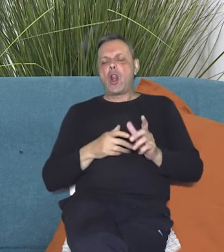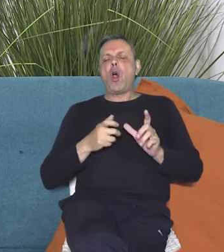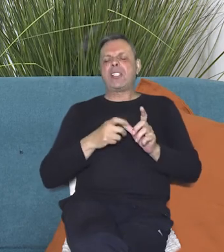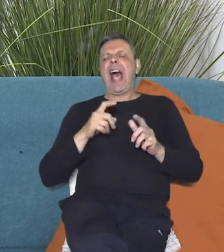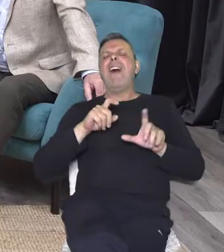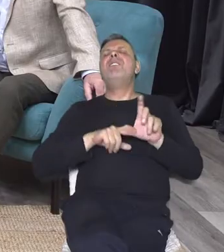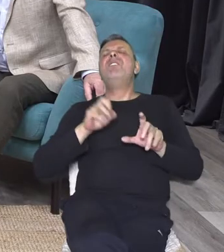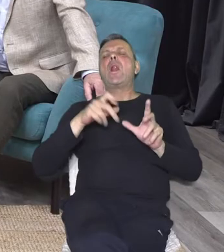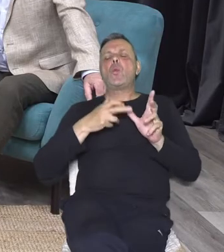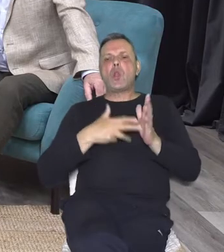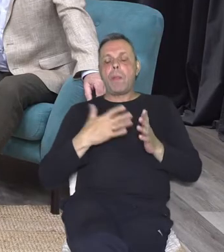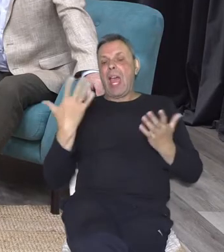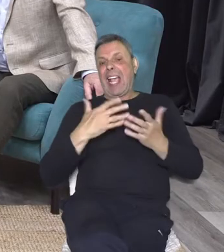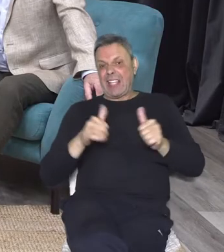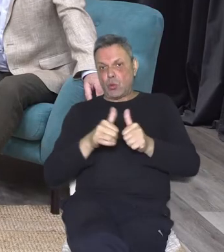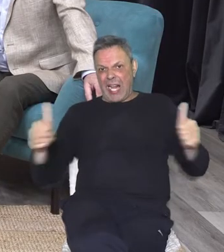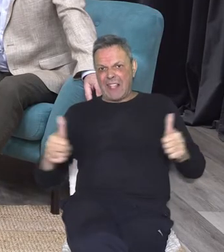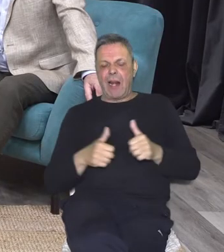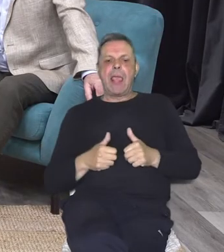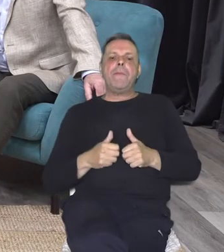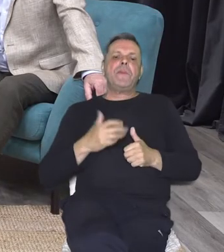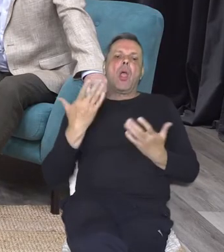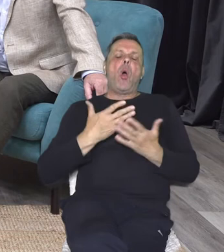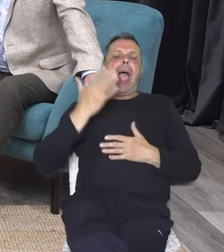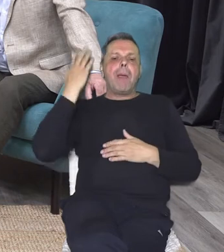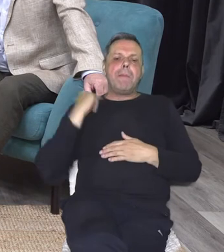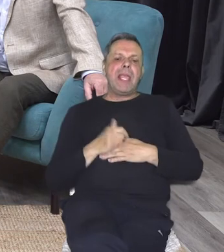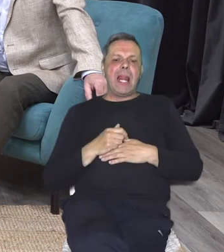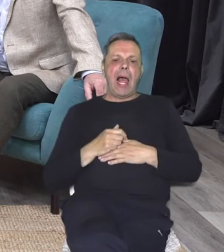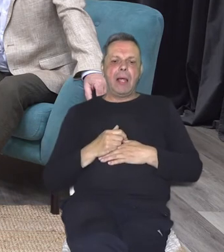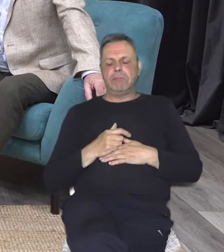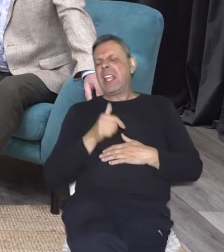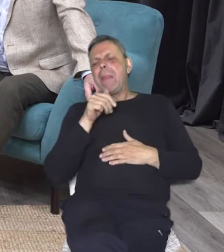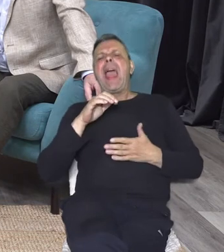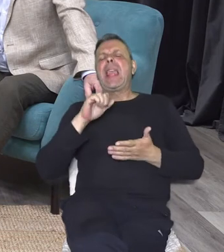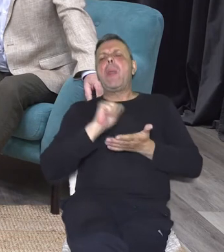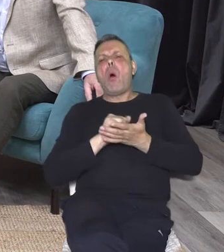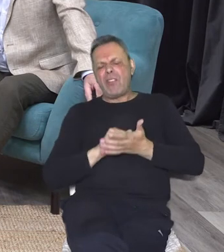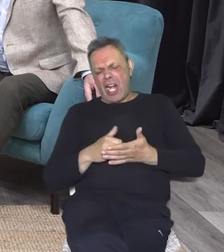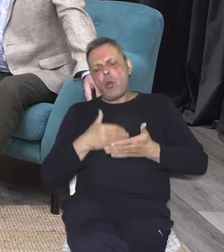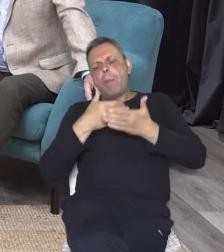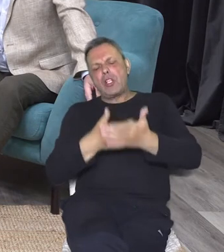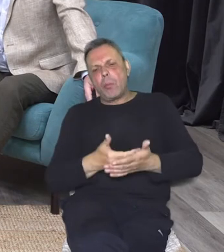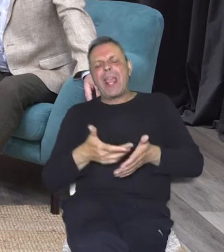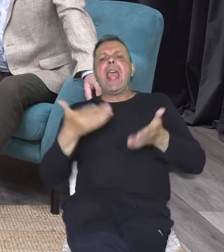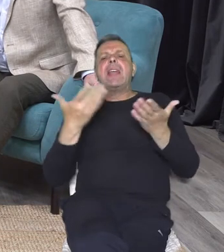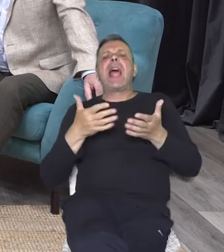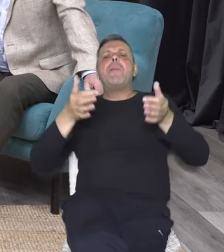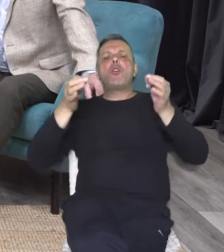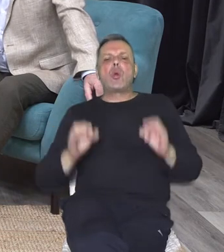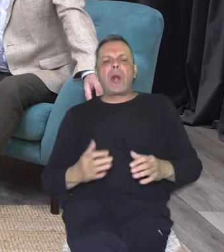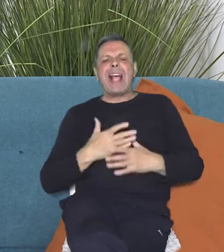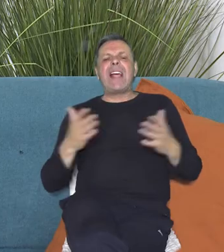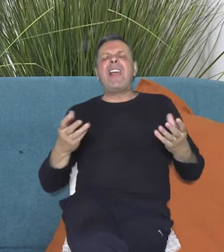Ferguson, koja je, kad su se razveli, bila, neki novinari su je bili pristupili da im